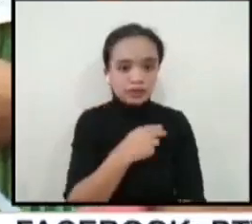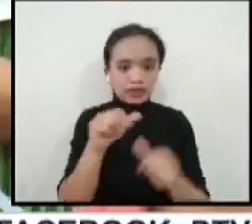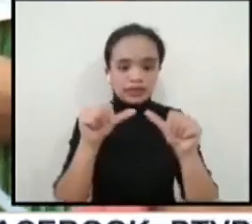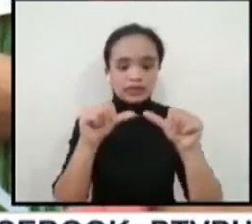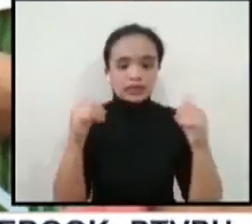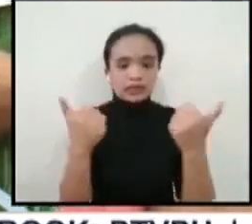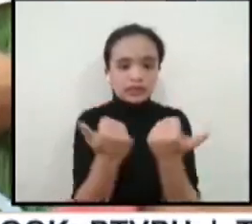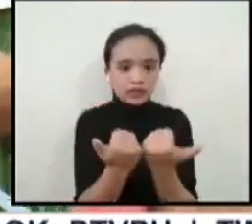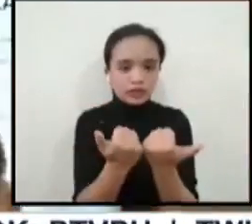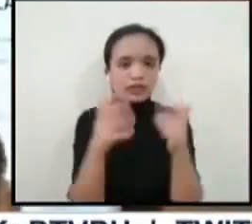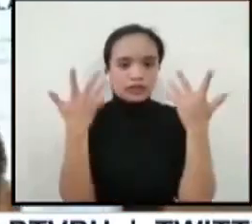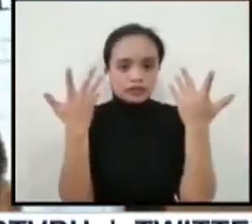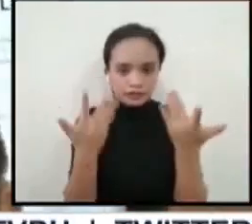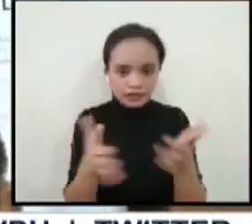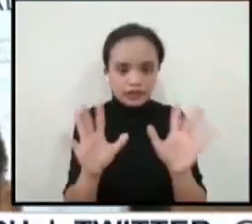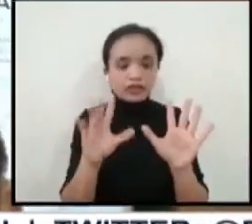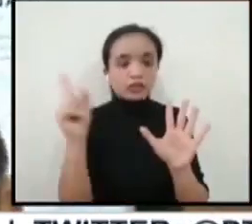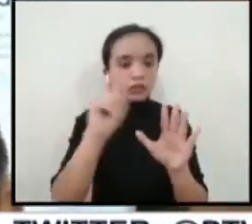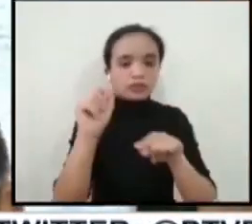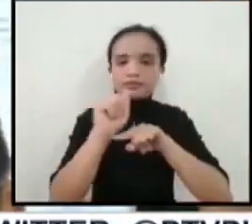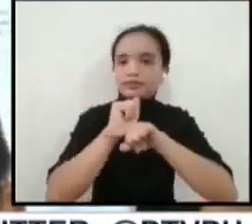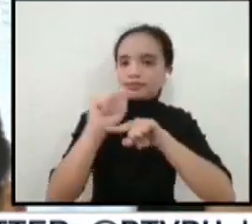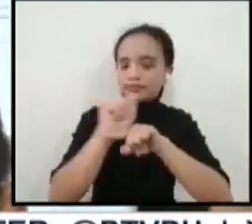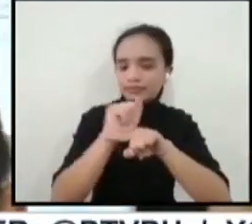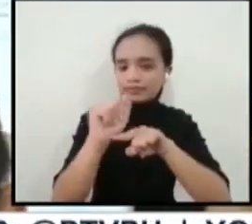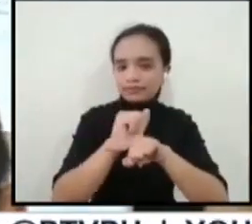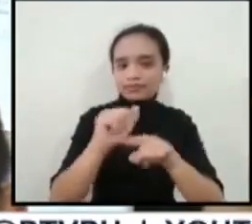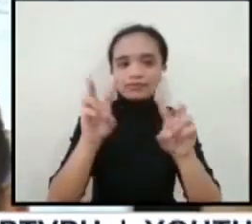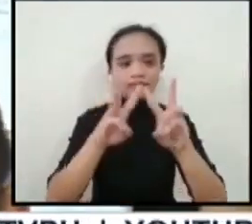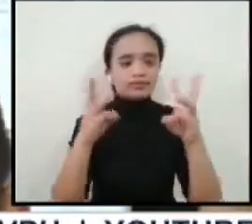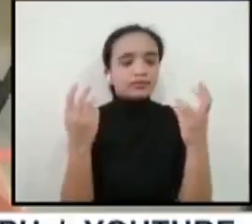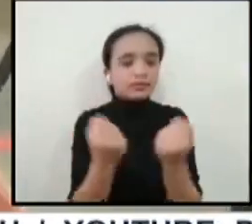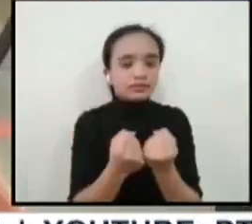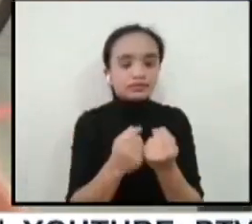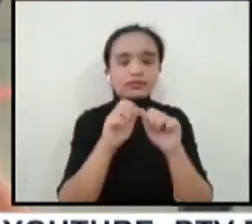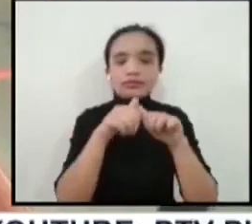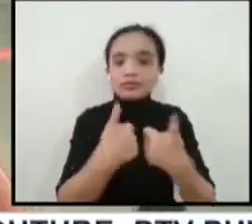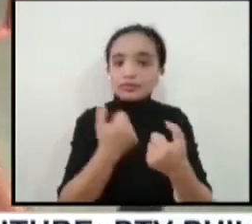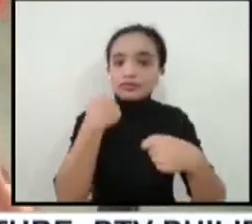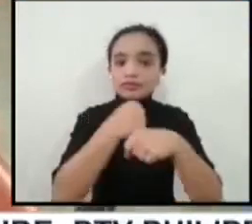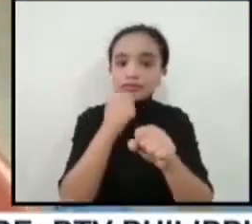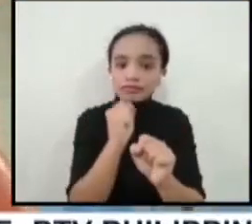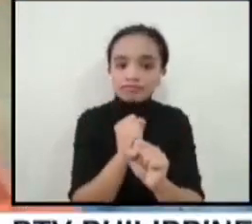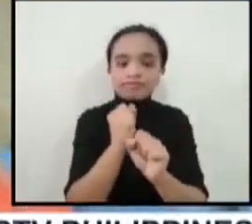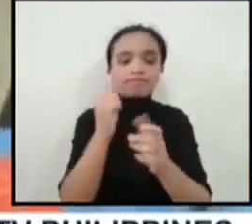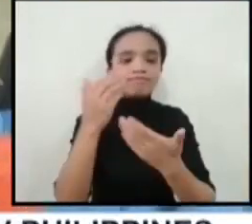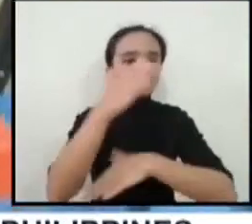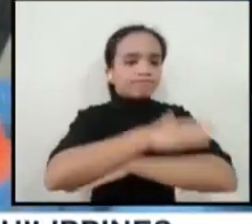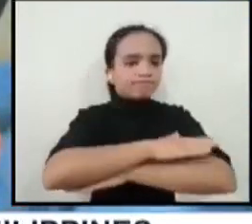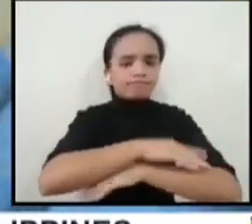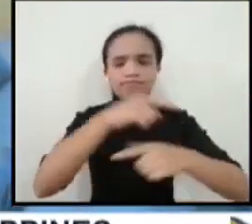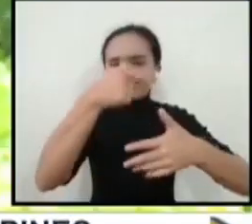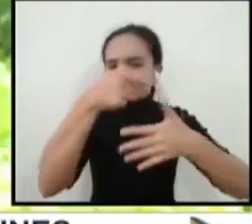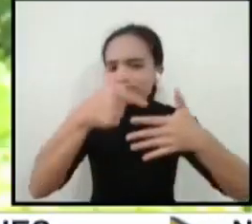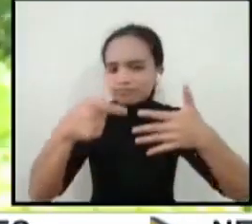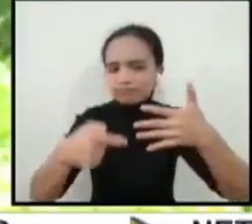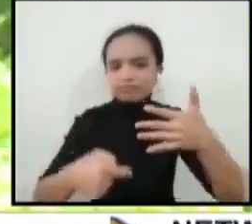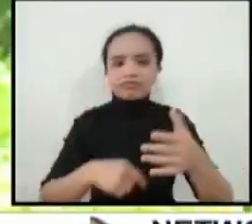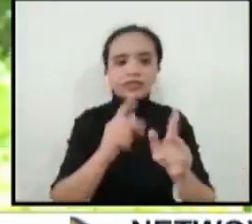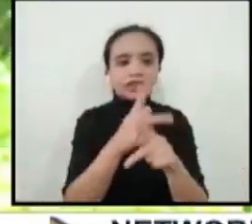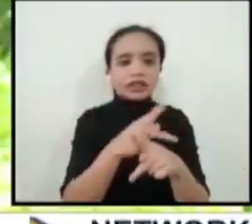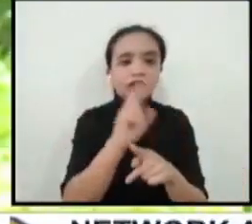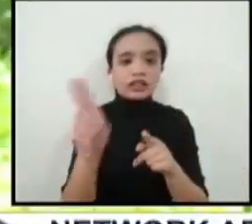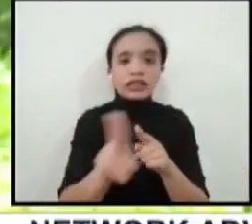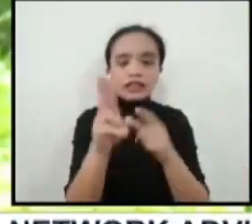katatapos lang sa kanilang training at workshop kung paano gumawa ng mga furniture at produktong ginamitan ng Kawayan.